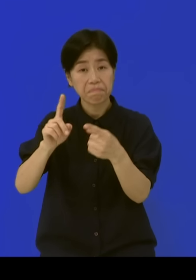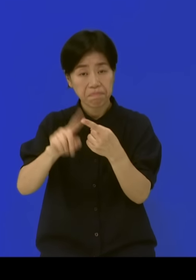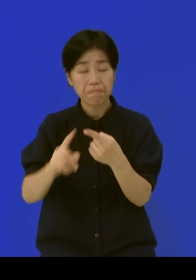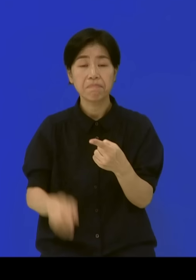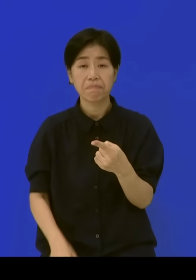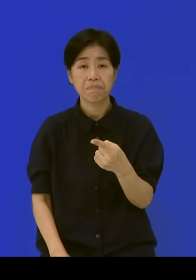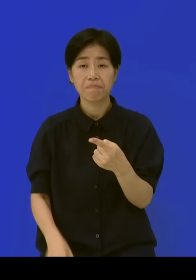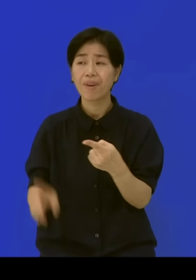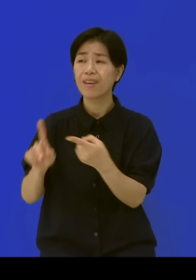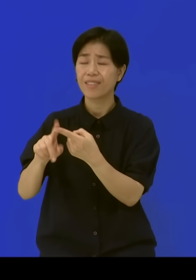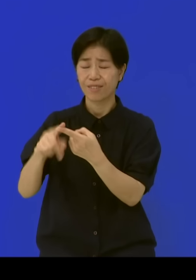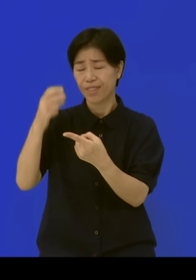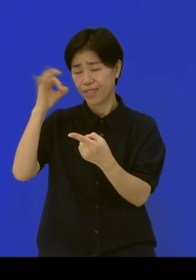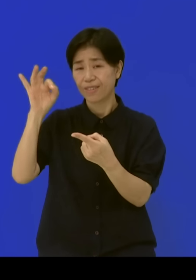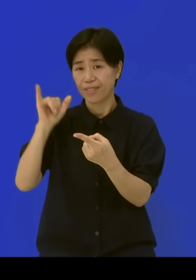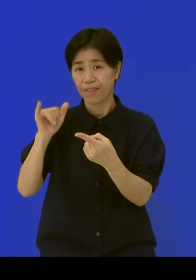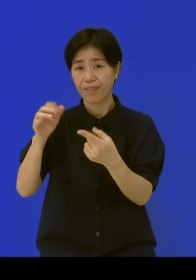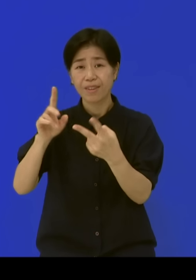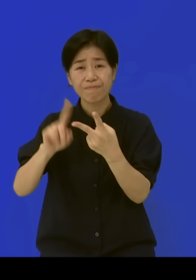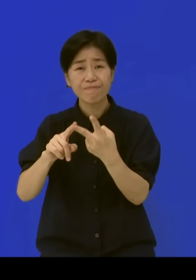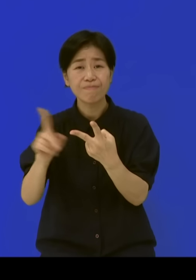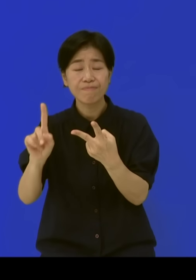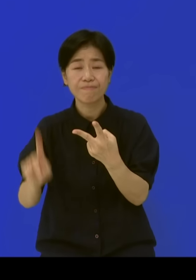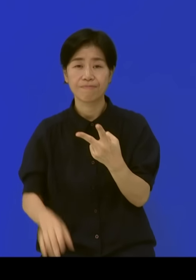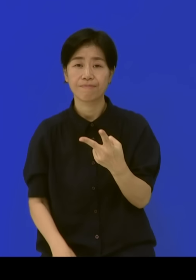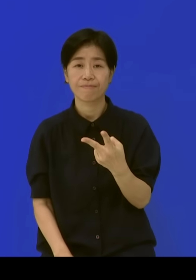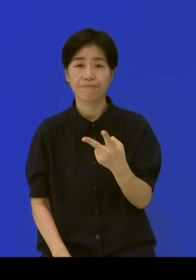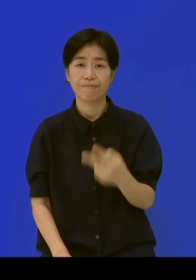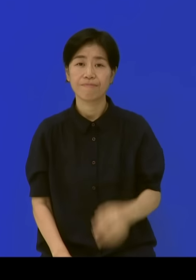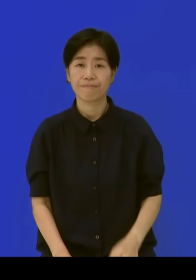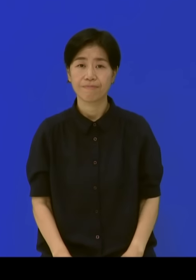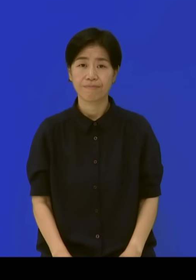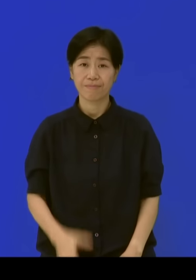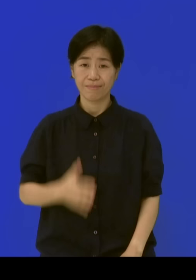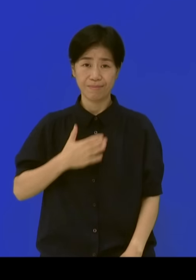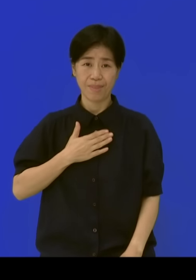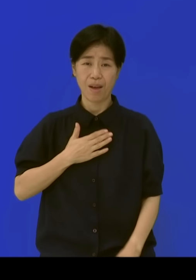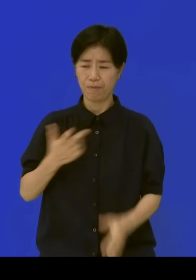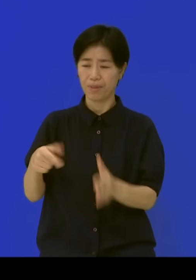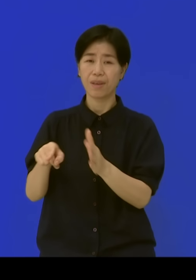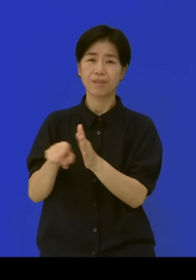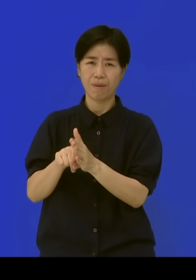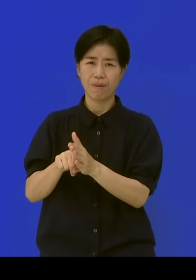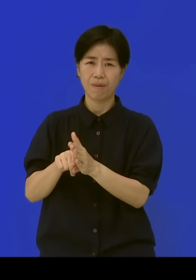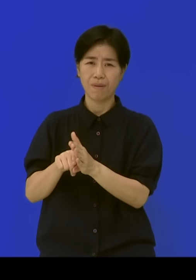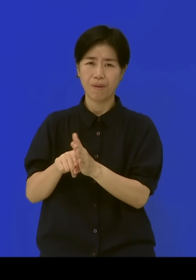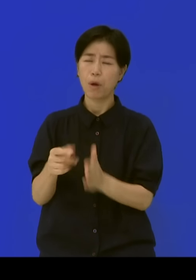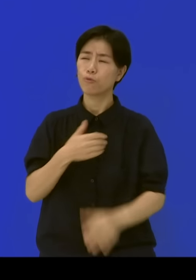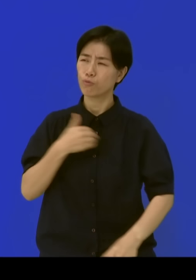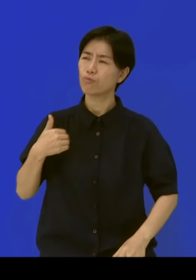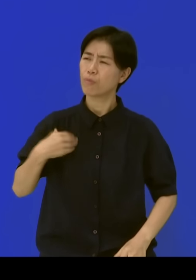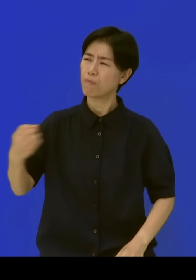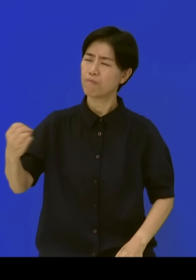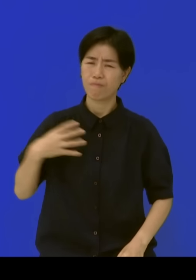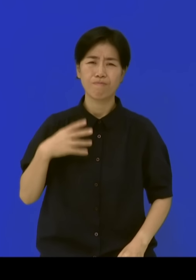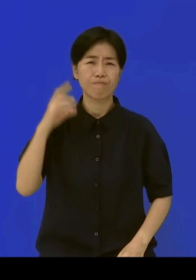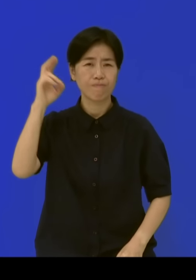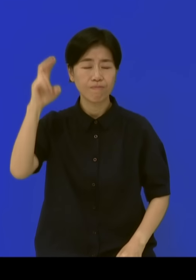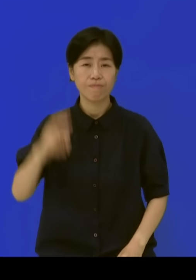되는 부분이겠지만 절반 정도는 네. 아들인 나를 위한 거겠구나.